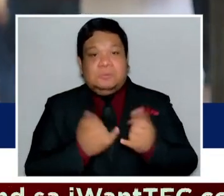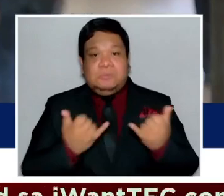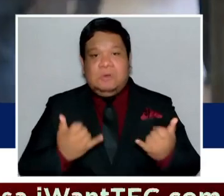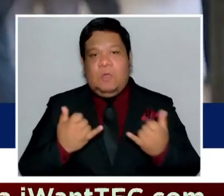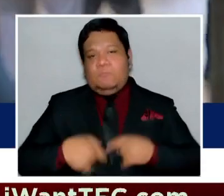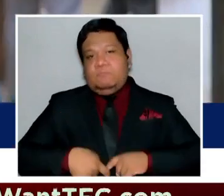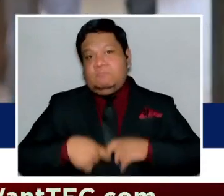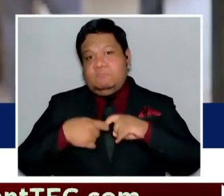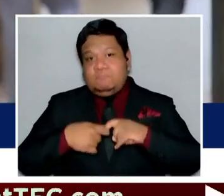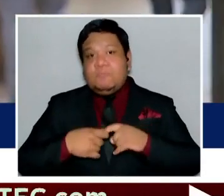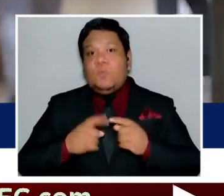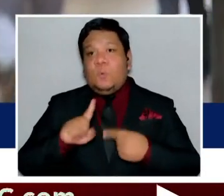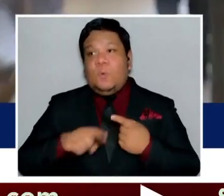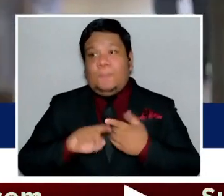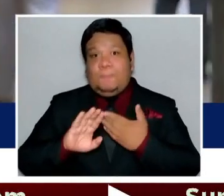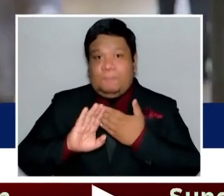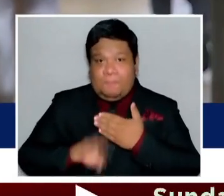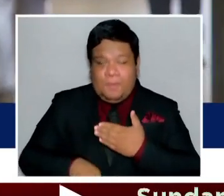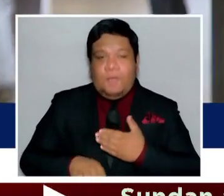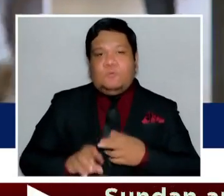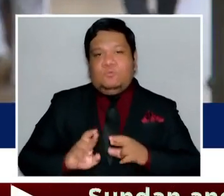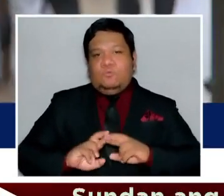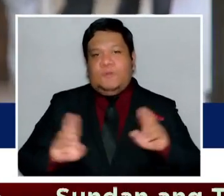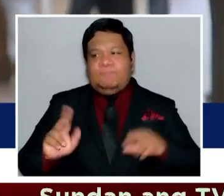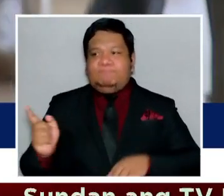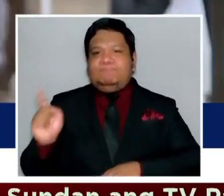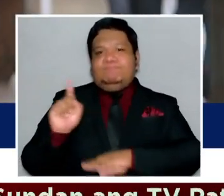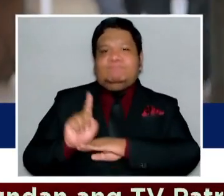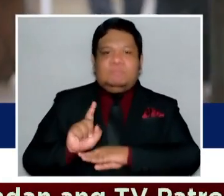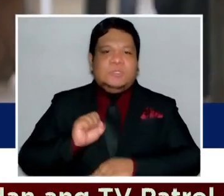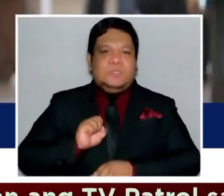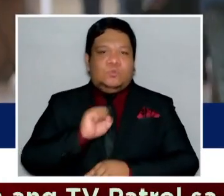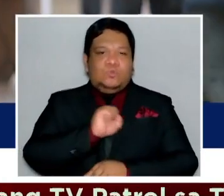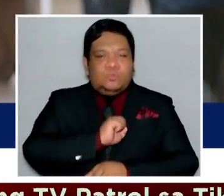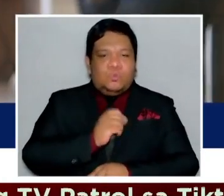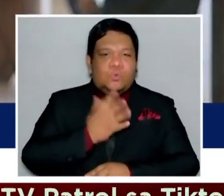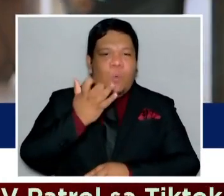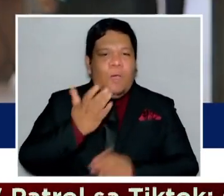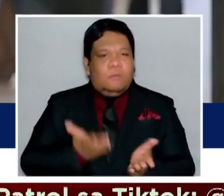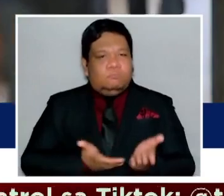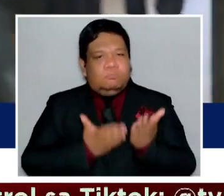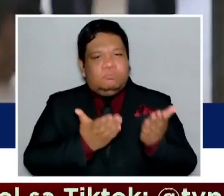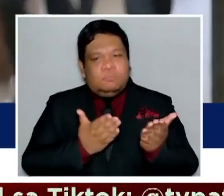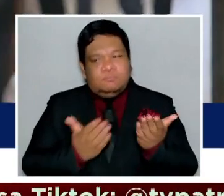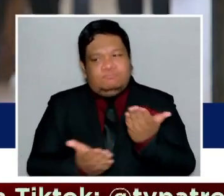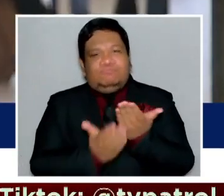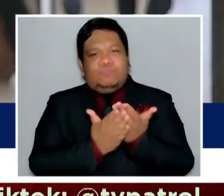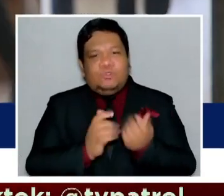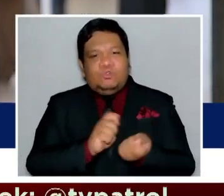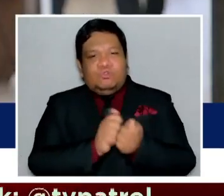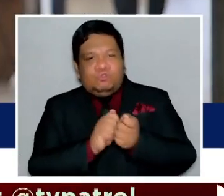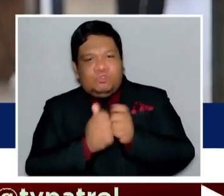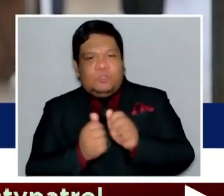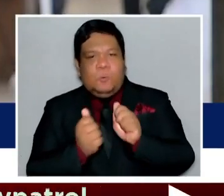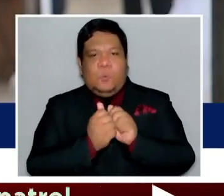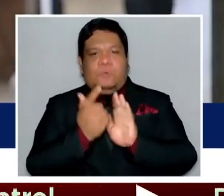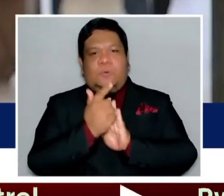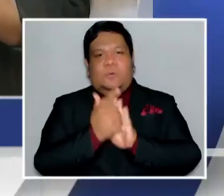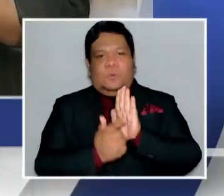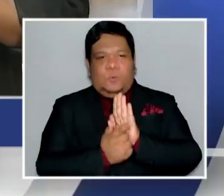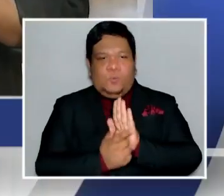sa pagbabalik, inaasahan na isa-isang tatayo yung mga senador na gusto maghain ng kanila amyenda dito sa MIF bill.